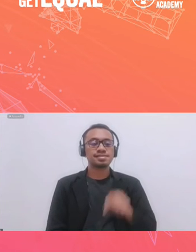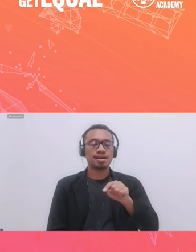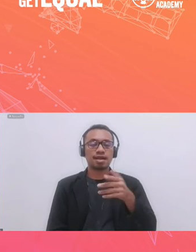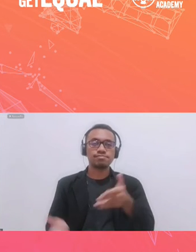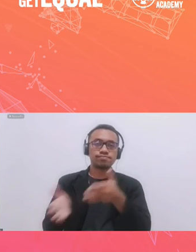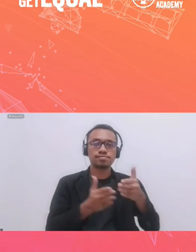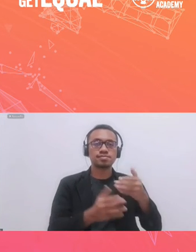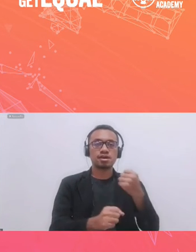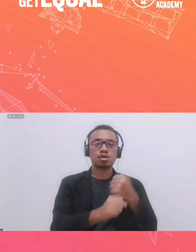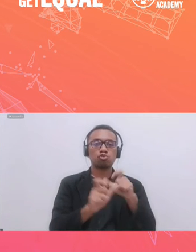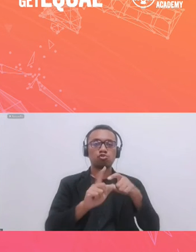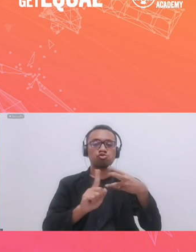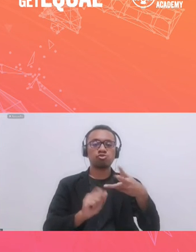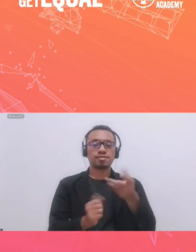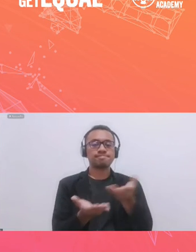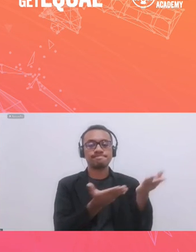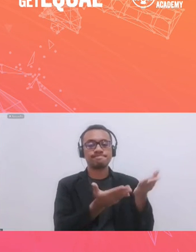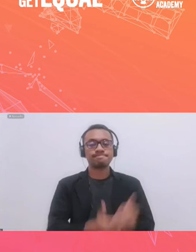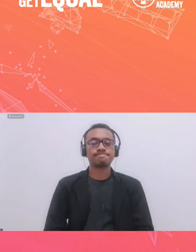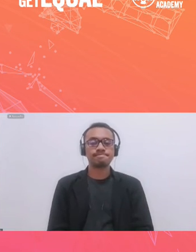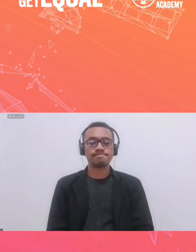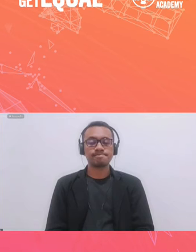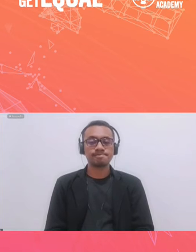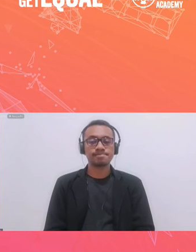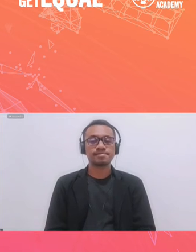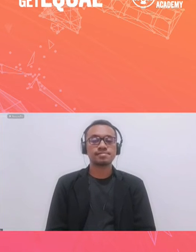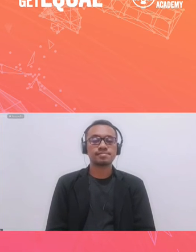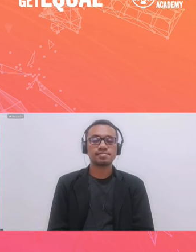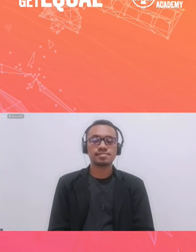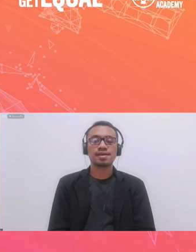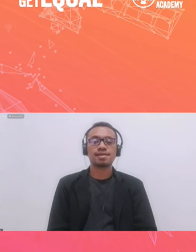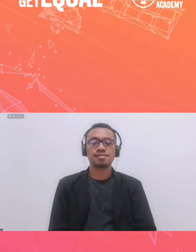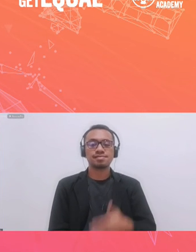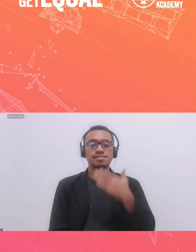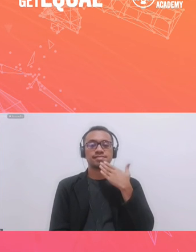kepada Kak Guster. Silakan Kak Guster. Terima kasih kali ya.